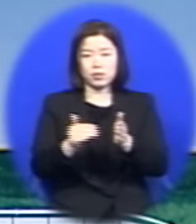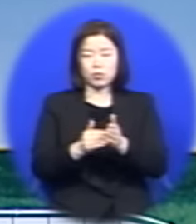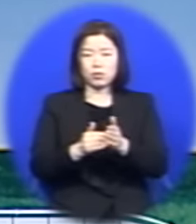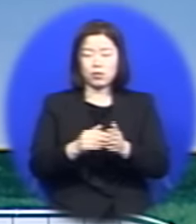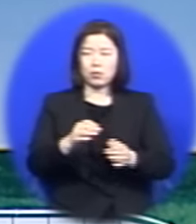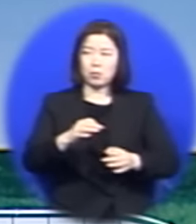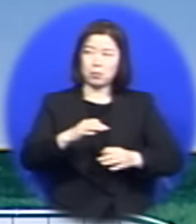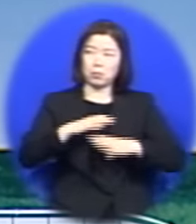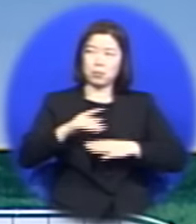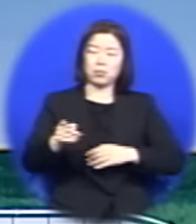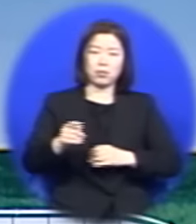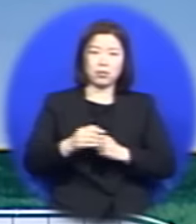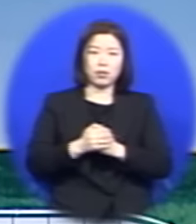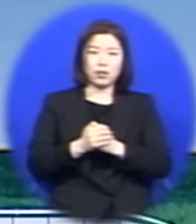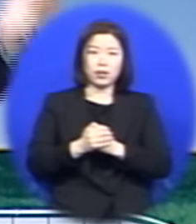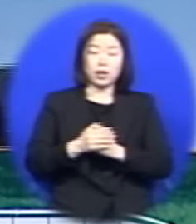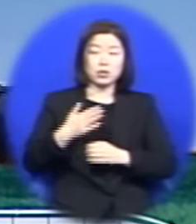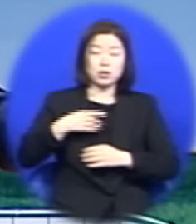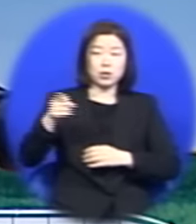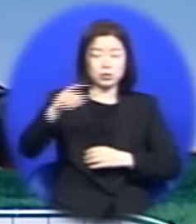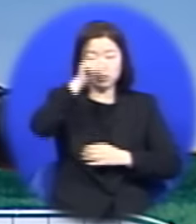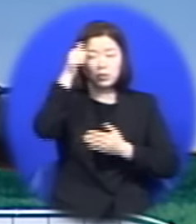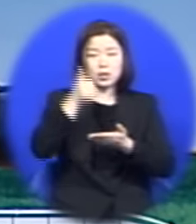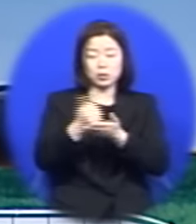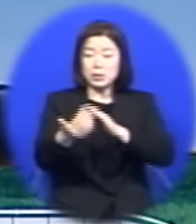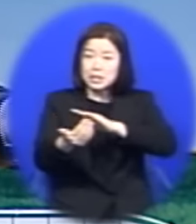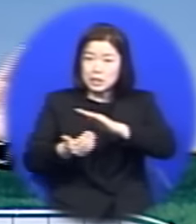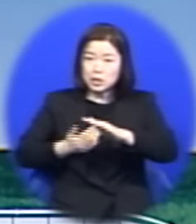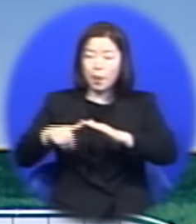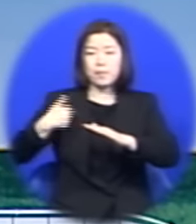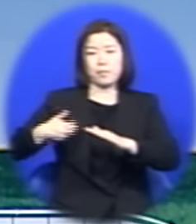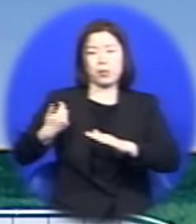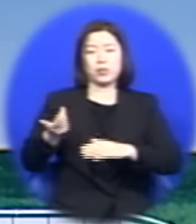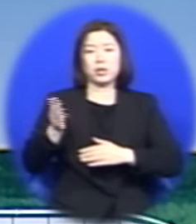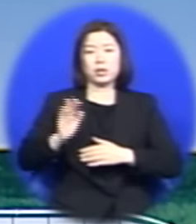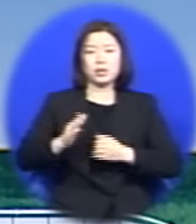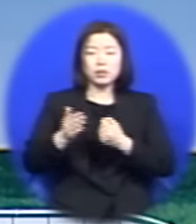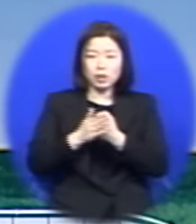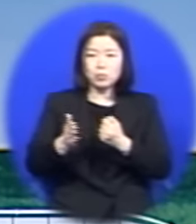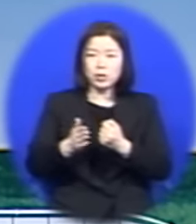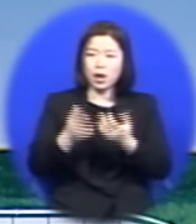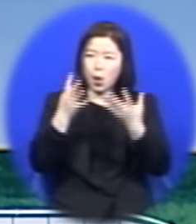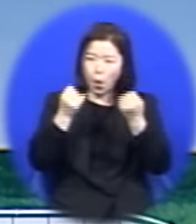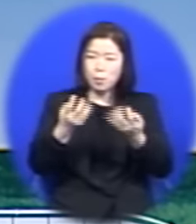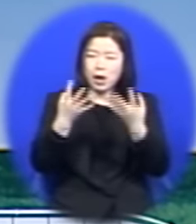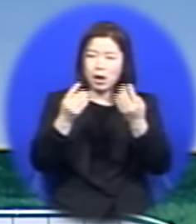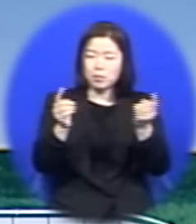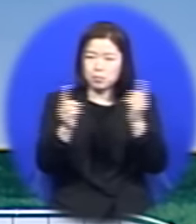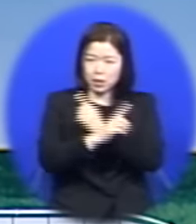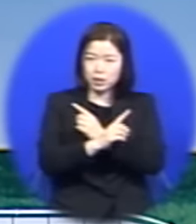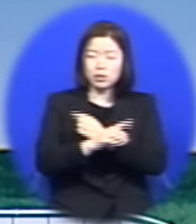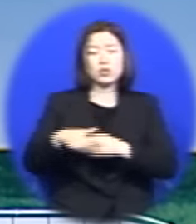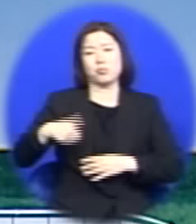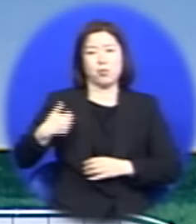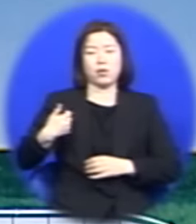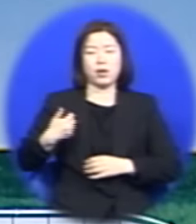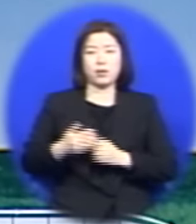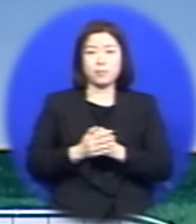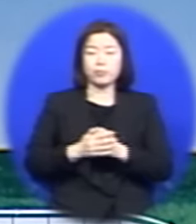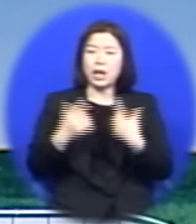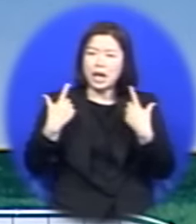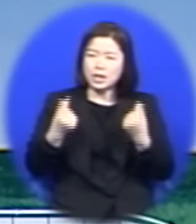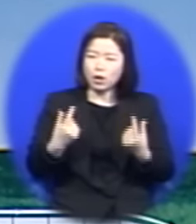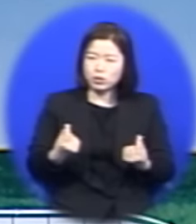놀랐어요. 제가 그 장로님의 이전을 몰랐기 때문에 얼마나 많이 바뀌셨는지를 알 수가 없었죠.